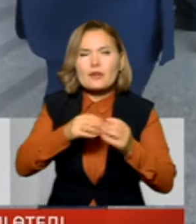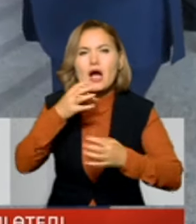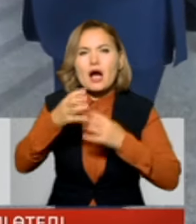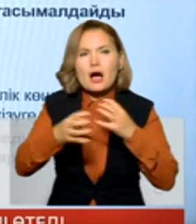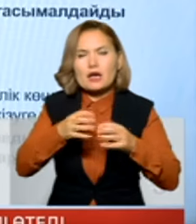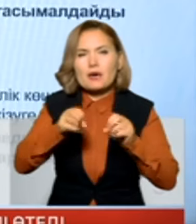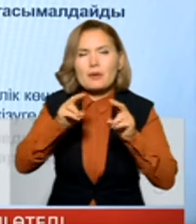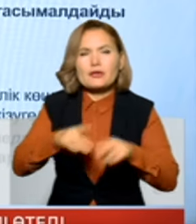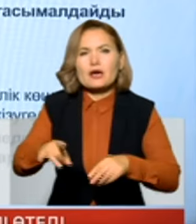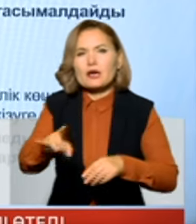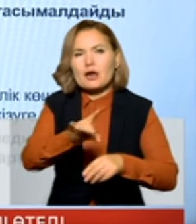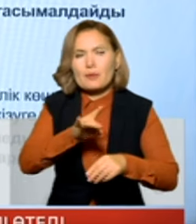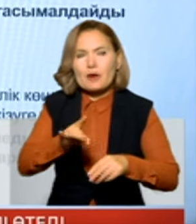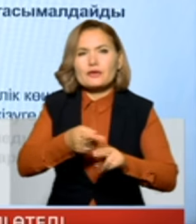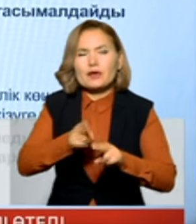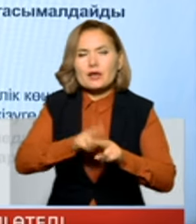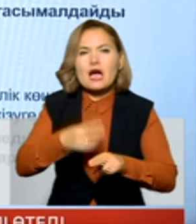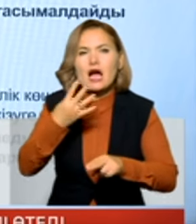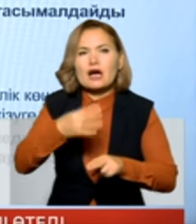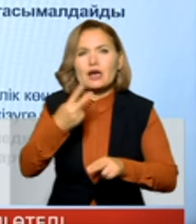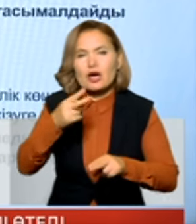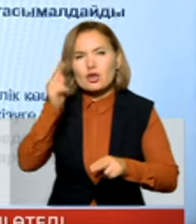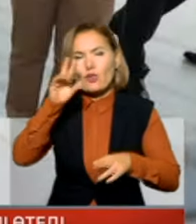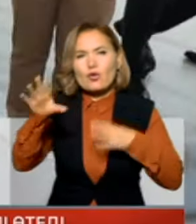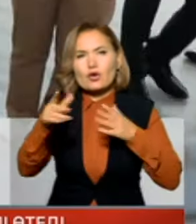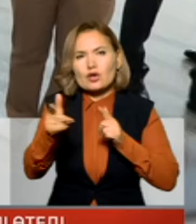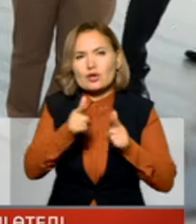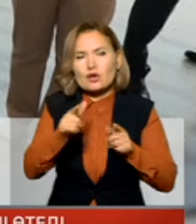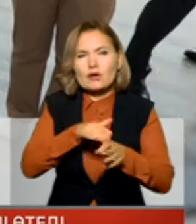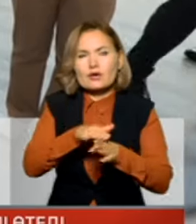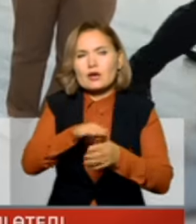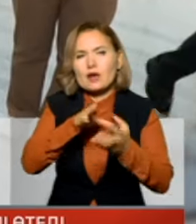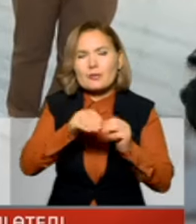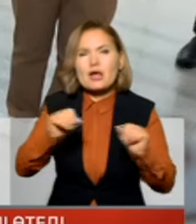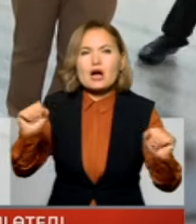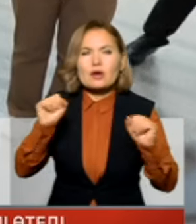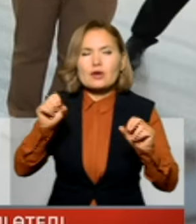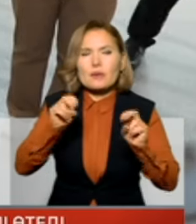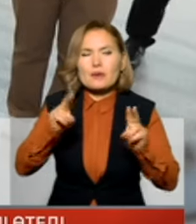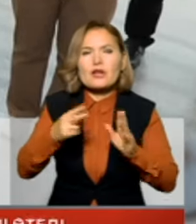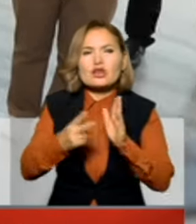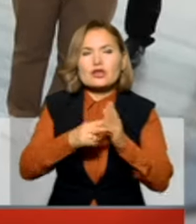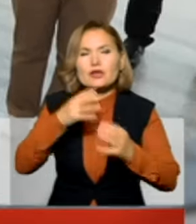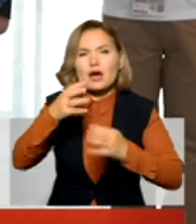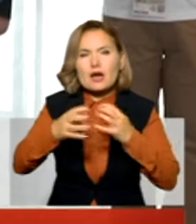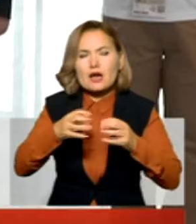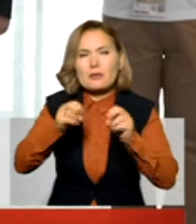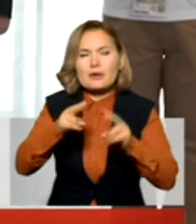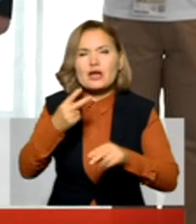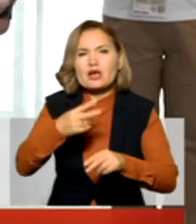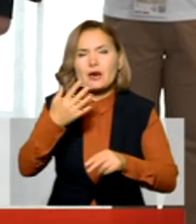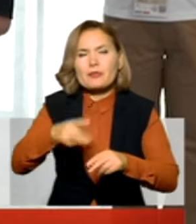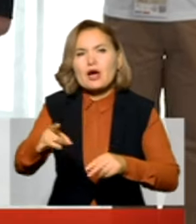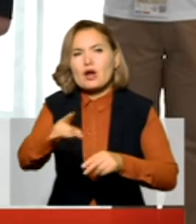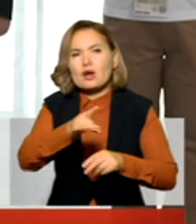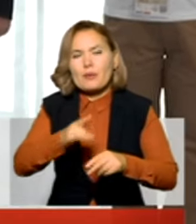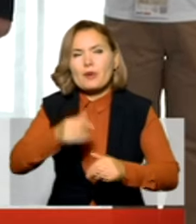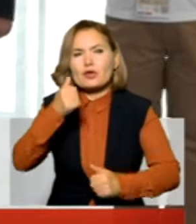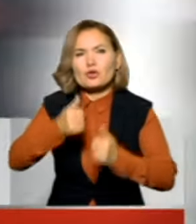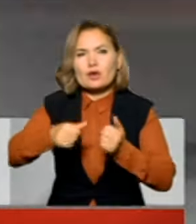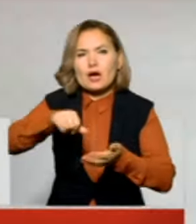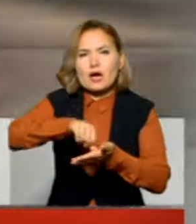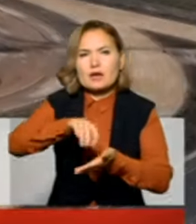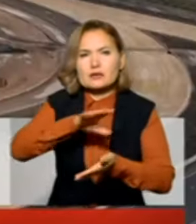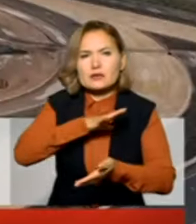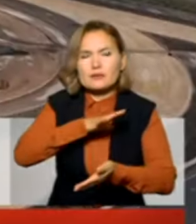халықаралық және республикалық деңгейде 42 оқу-жаттығу жиыны өткен. Спортшыларымыз 7 халықаралық және 25 республикалық турнирге